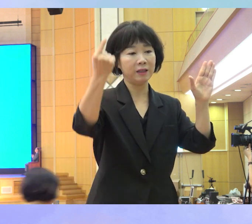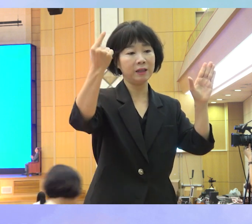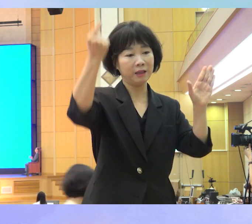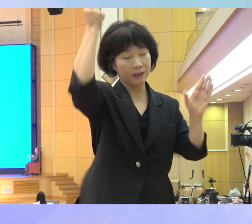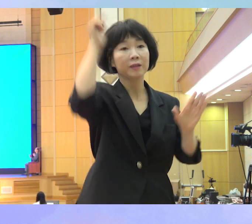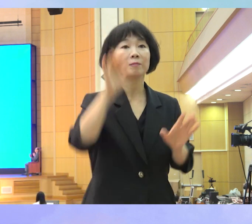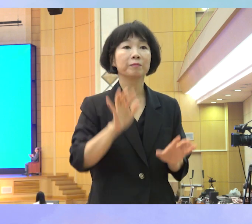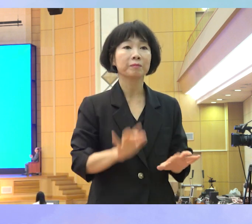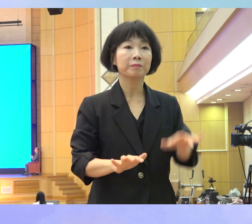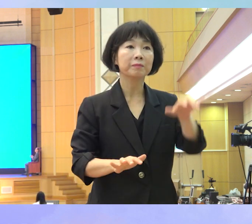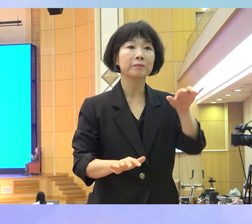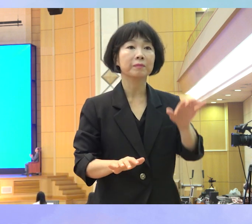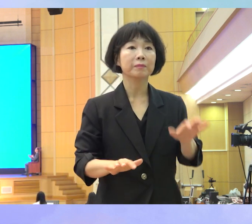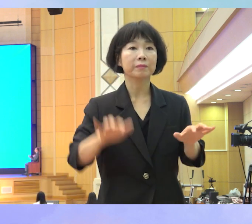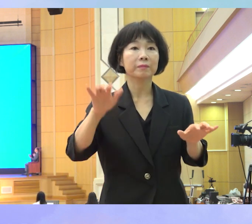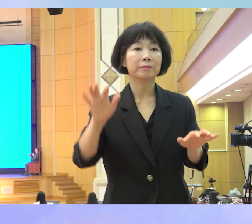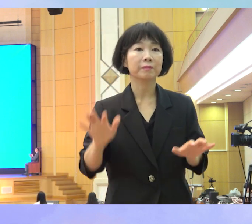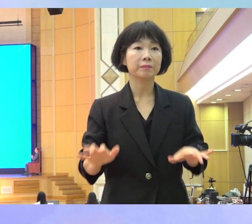높이.